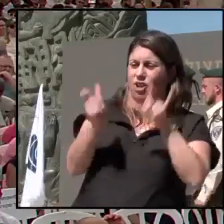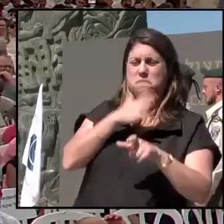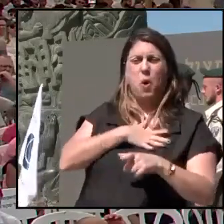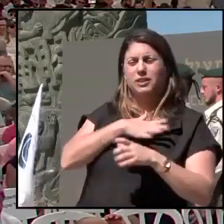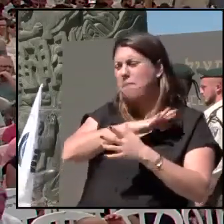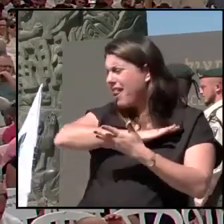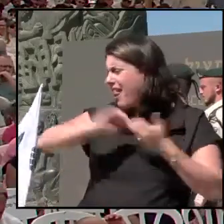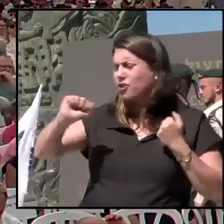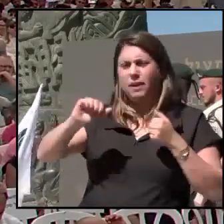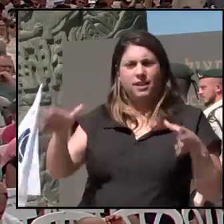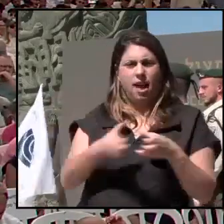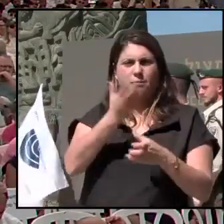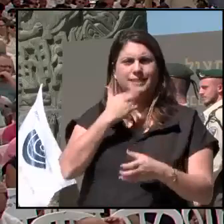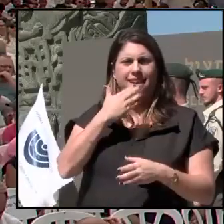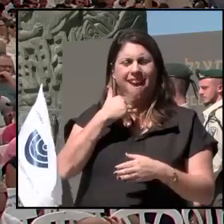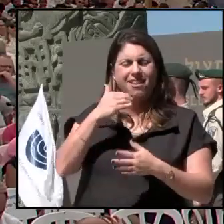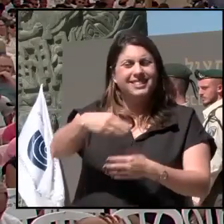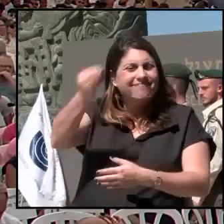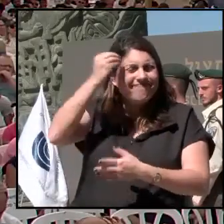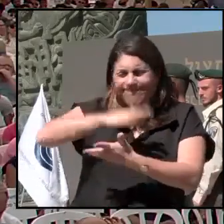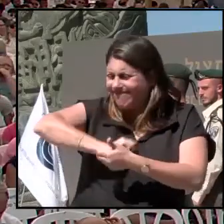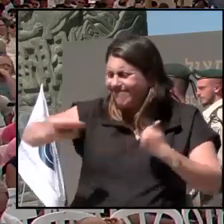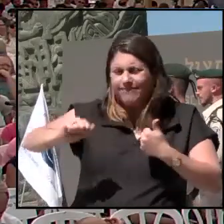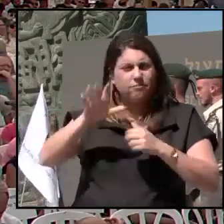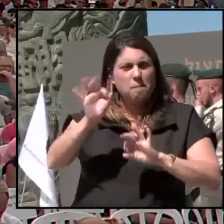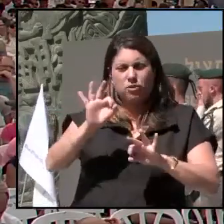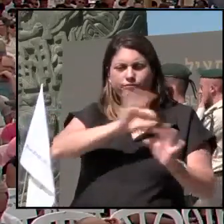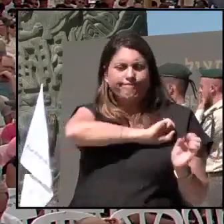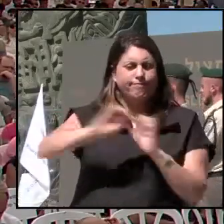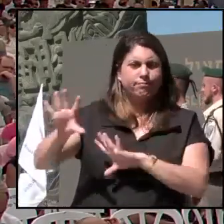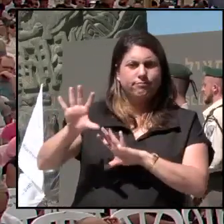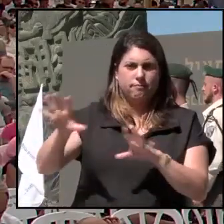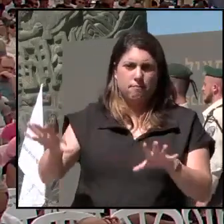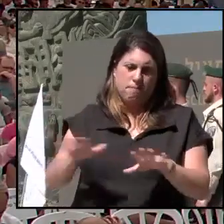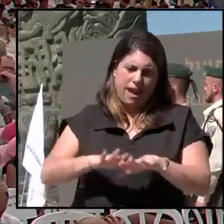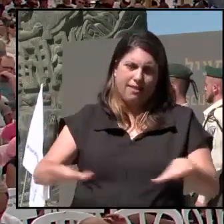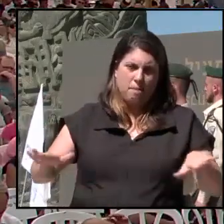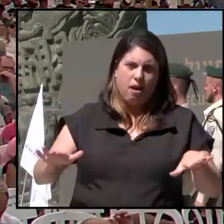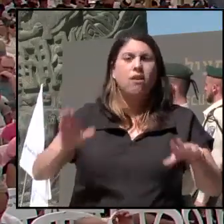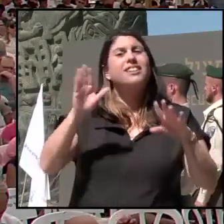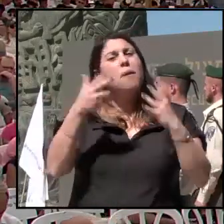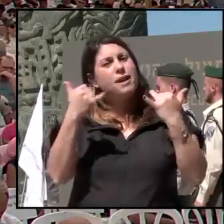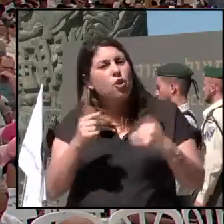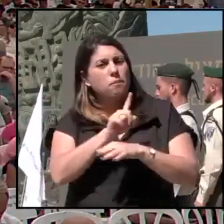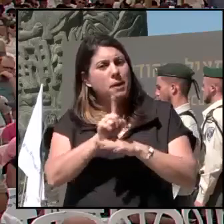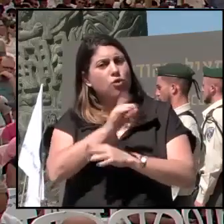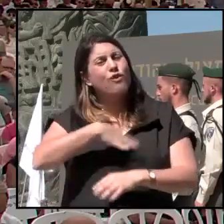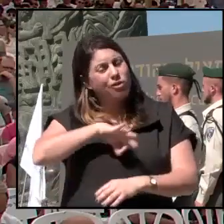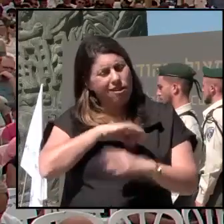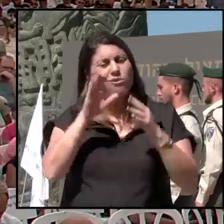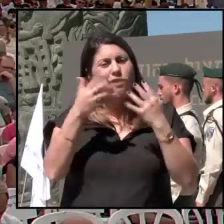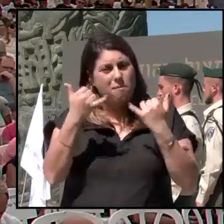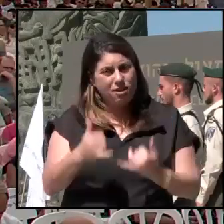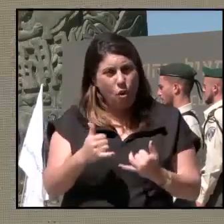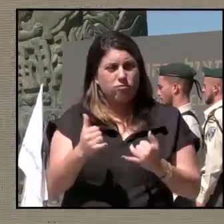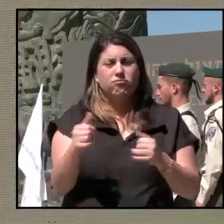להשמידו, למחוק אותו מעל פני האדמה, כולל בימינו אנו מול